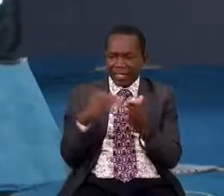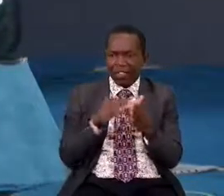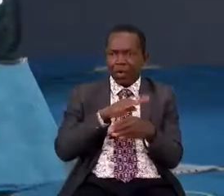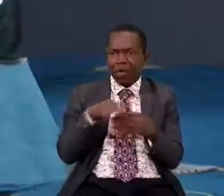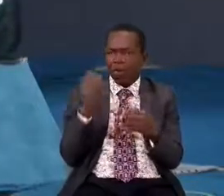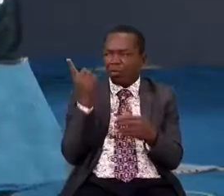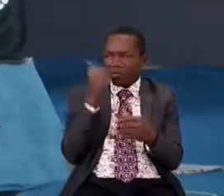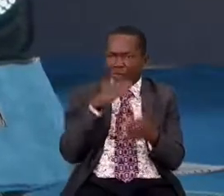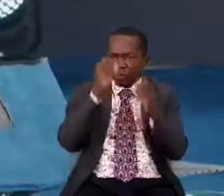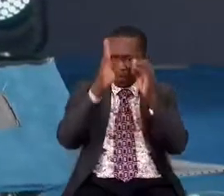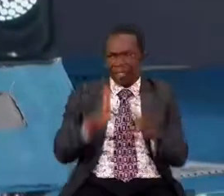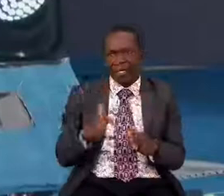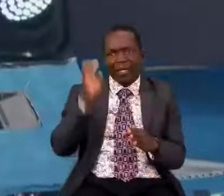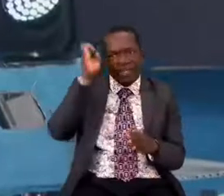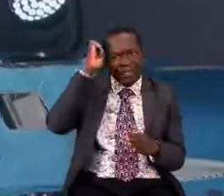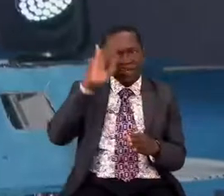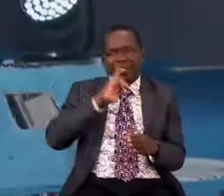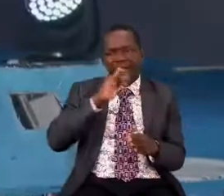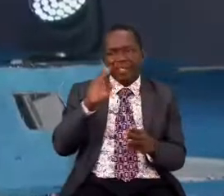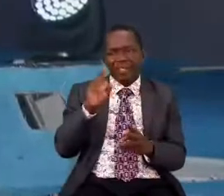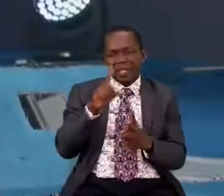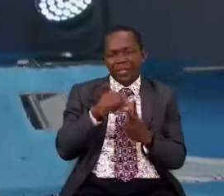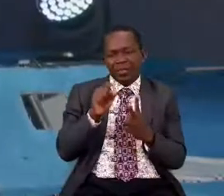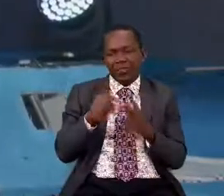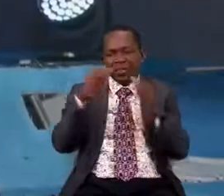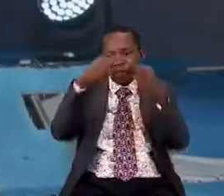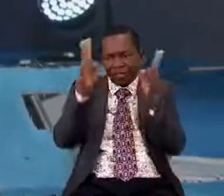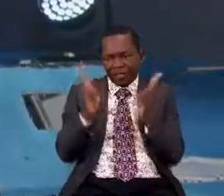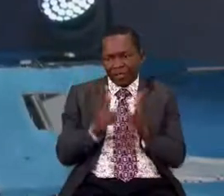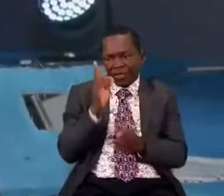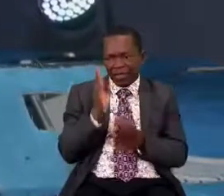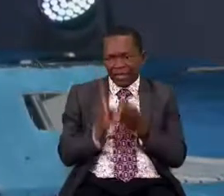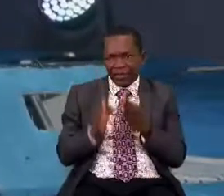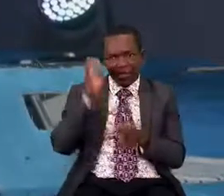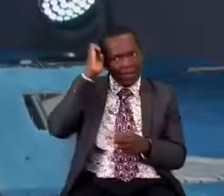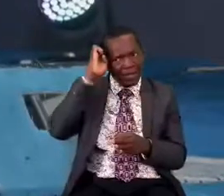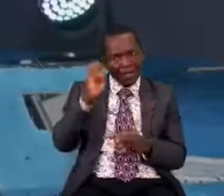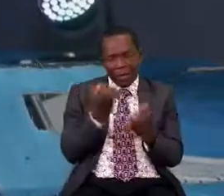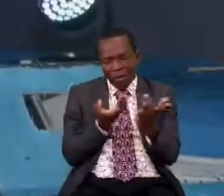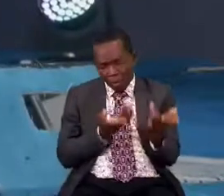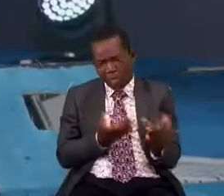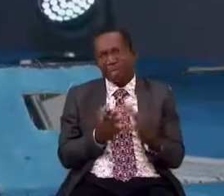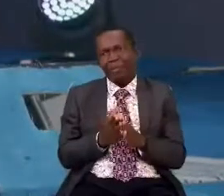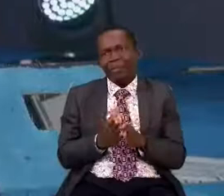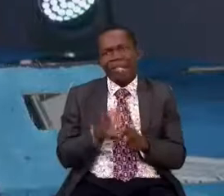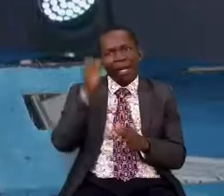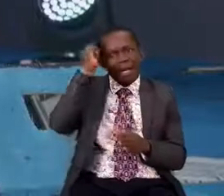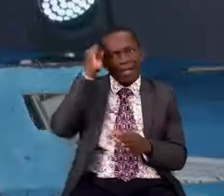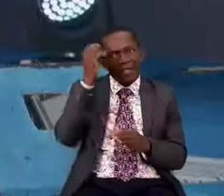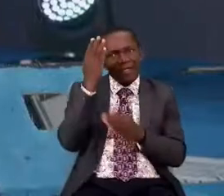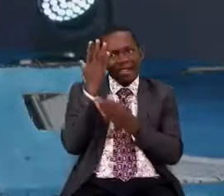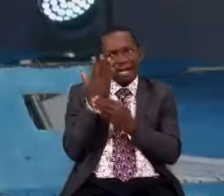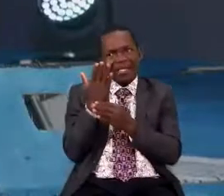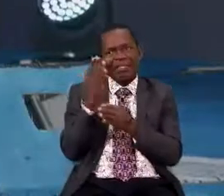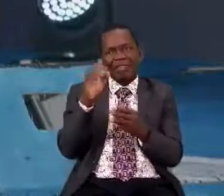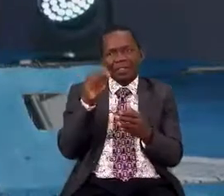Seigneur et sa main t'atteint et il t'élève, et il te met dans le ministère, c'est ce